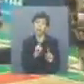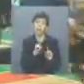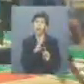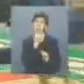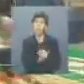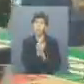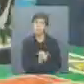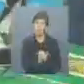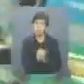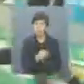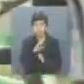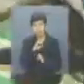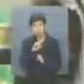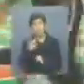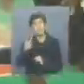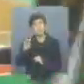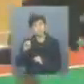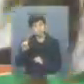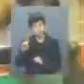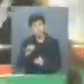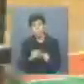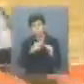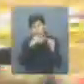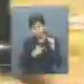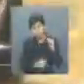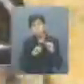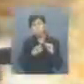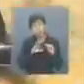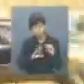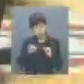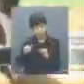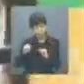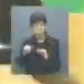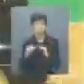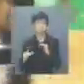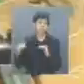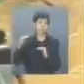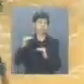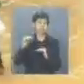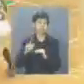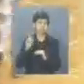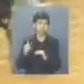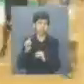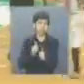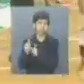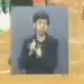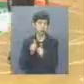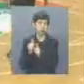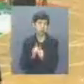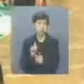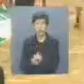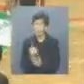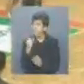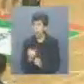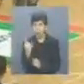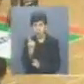น72-81ตกไปอยู่อันดับที่5ค่ะส่วนแพทริออตนั้นขึ้นนำเป็นจ่าฝูงแข่ง7นัดแพ้เพียงแค่นัดเดียวเท่านั้